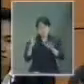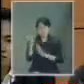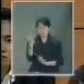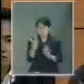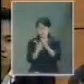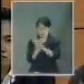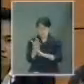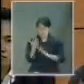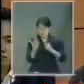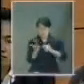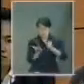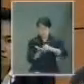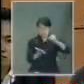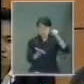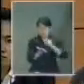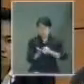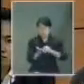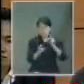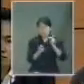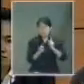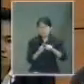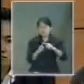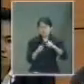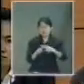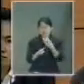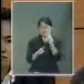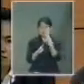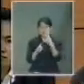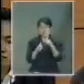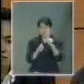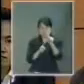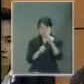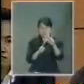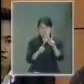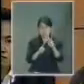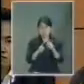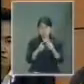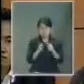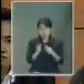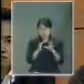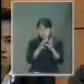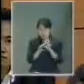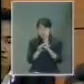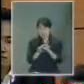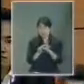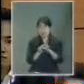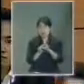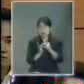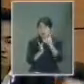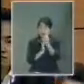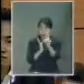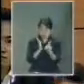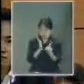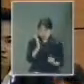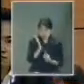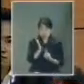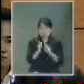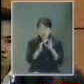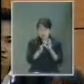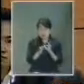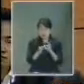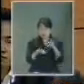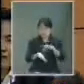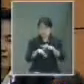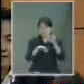วันที่23เป็นอาชีวภาคเมื่อไหร่แล้วเขายังไม่ได้ตั้งเลยวันที่23ลงวันที่